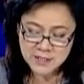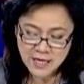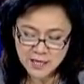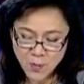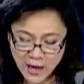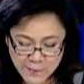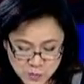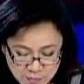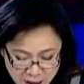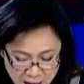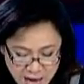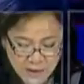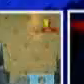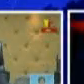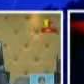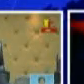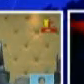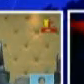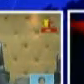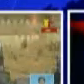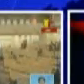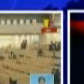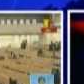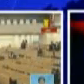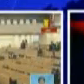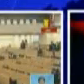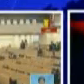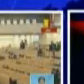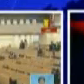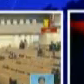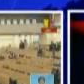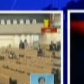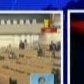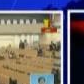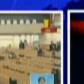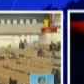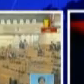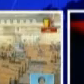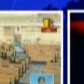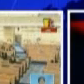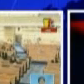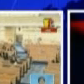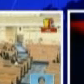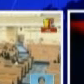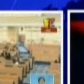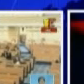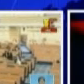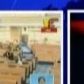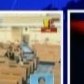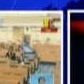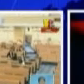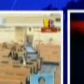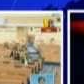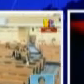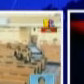ร์ซีซั่นในระหว่างการประชุมสภามันทำให้เกิดความเคลือบแคลงว่ามีผลประโยชน์ทับซ้อนไม่เป็นประโยชน์ต่อประเทศชาติจริงหรือไม